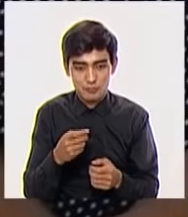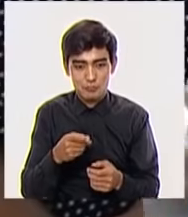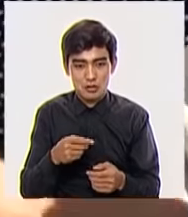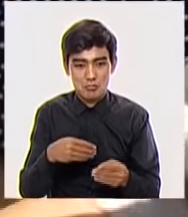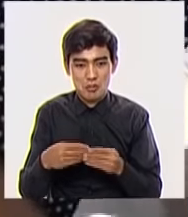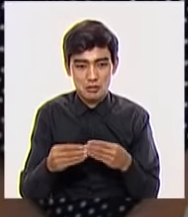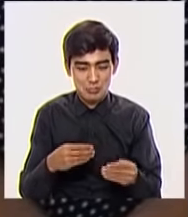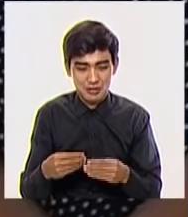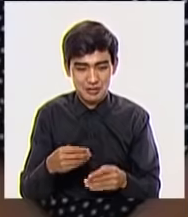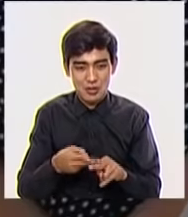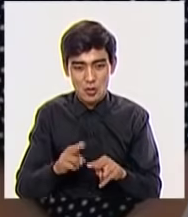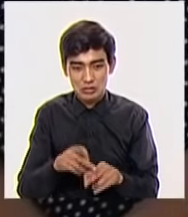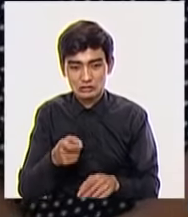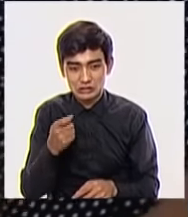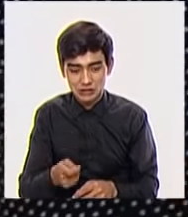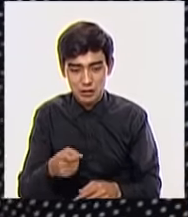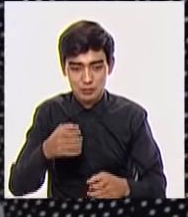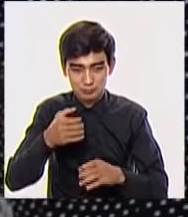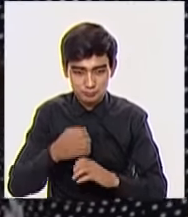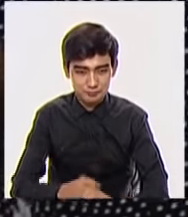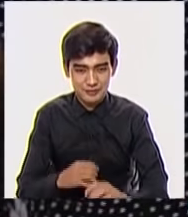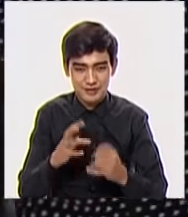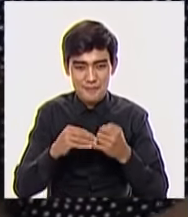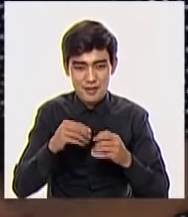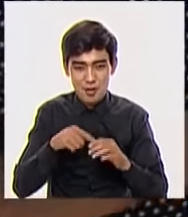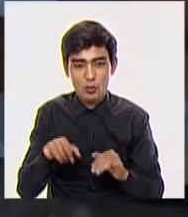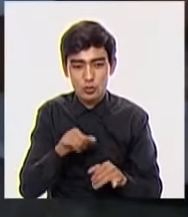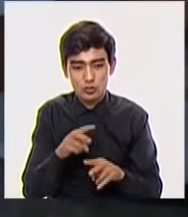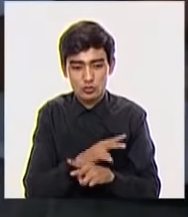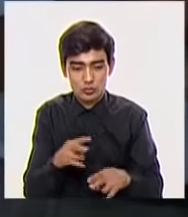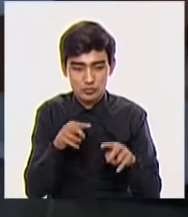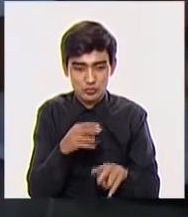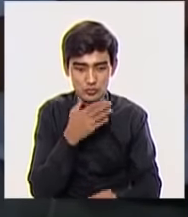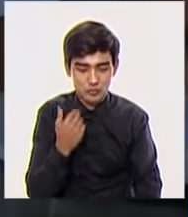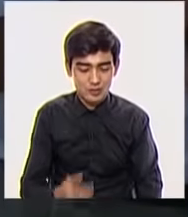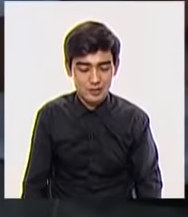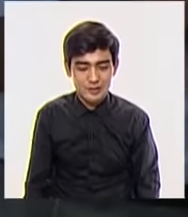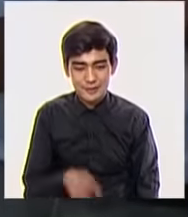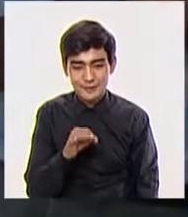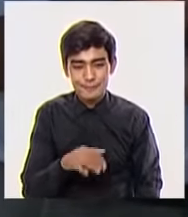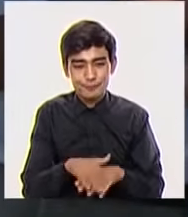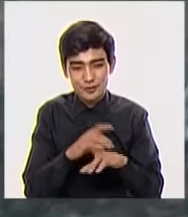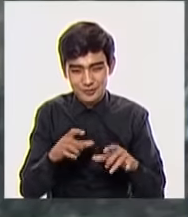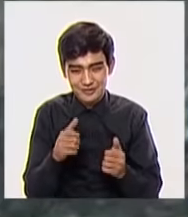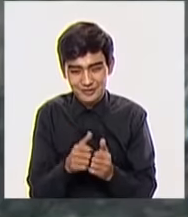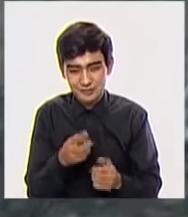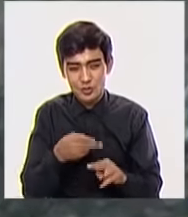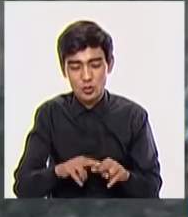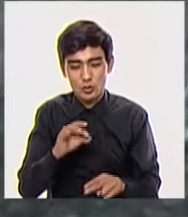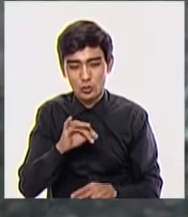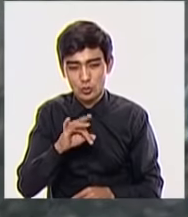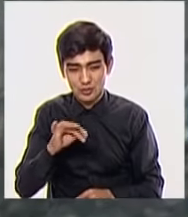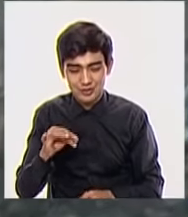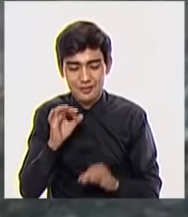дешевле, отпустили. А куда отпустили, никто никого не контролировал. Местный аграрий и владелец водопровода Юрий